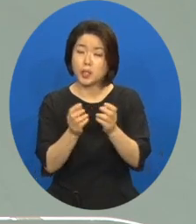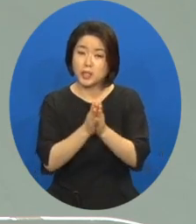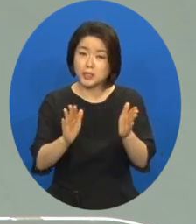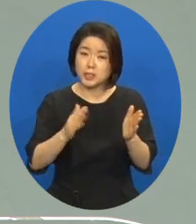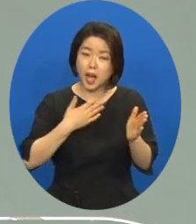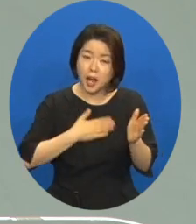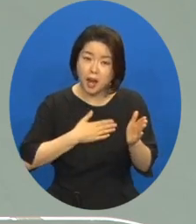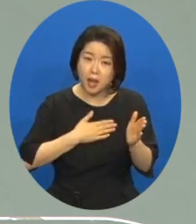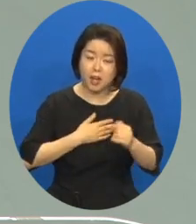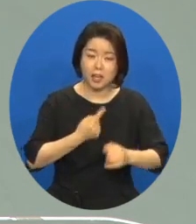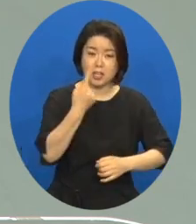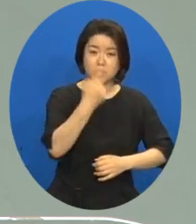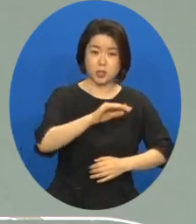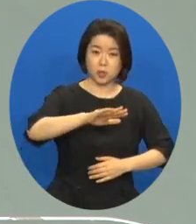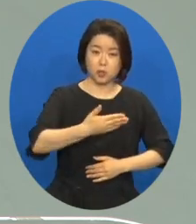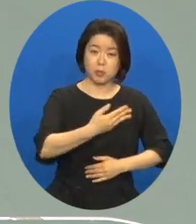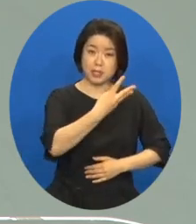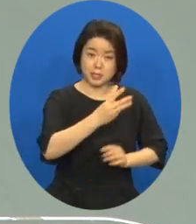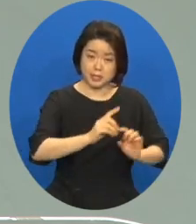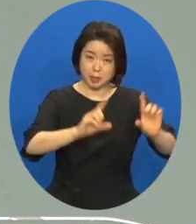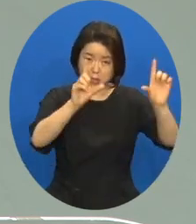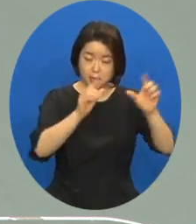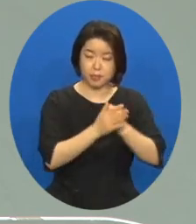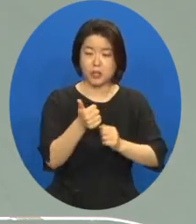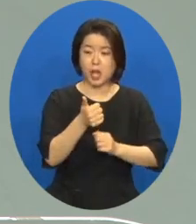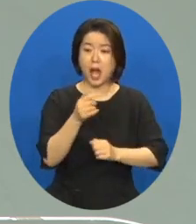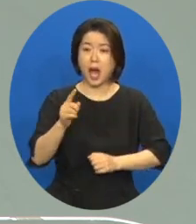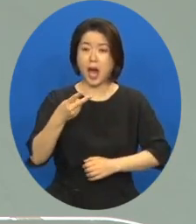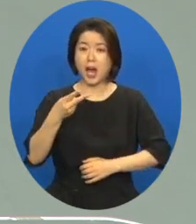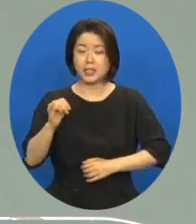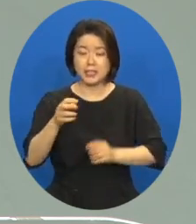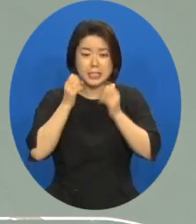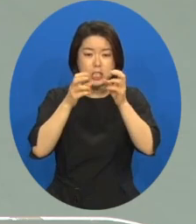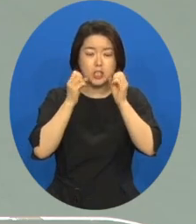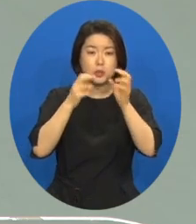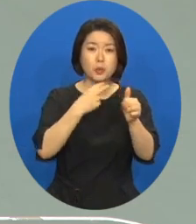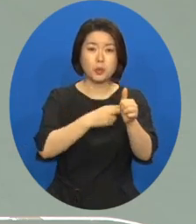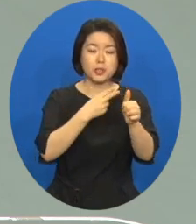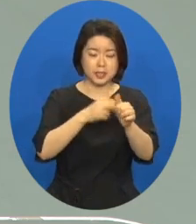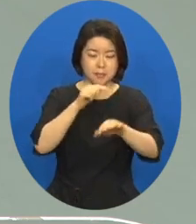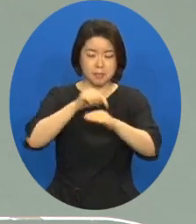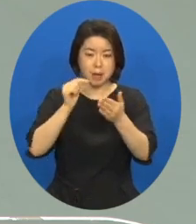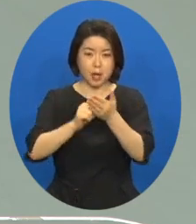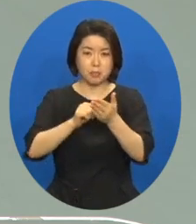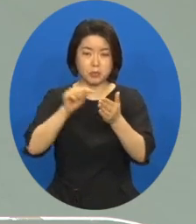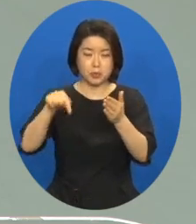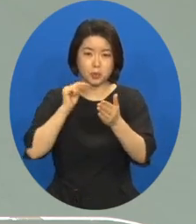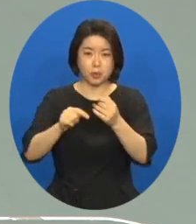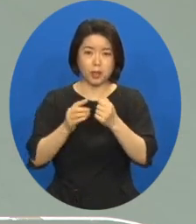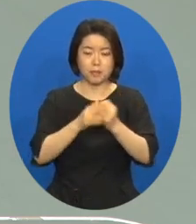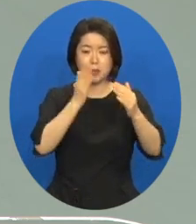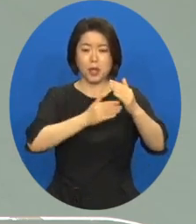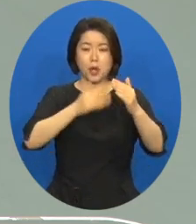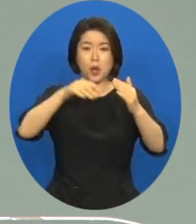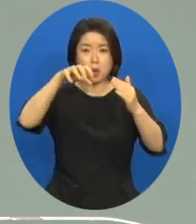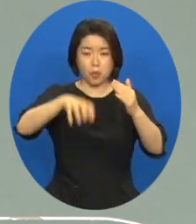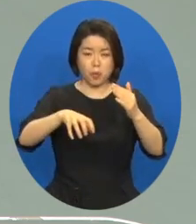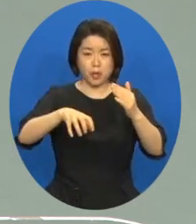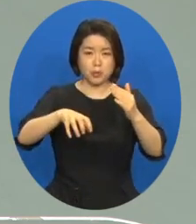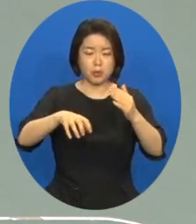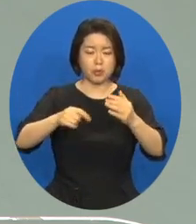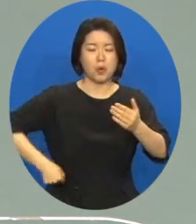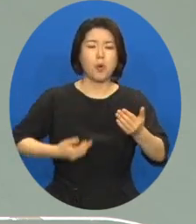아십니까? 1903년 하디 선교사의 마음에 공개적으로 회개하라, 선교사로서 너가 하나님 믿지 못한 거